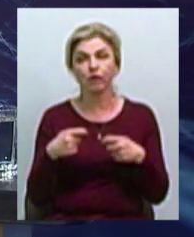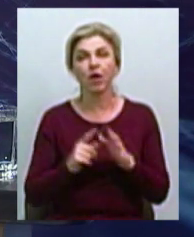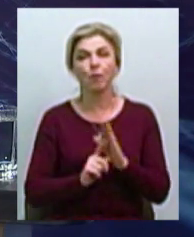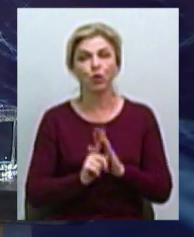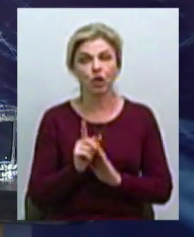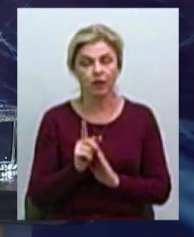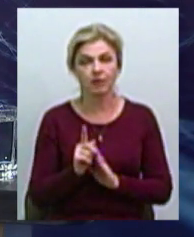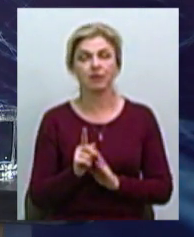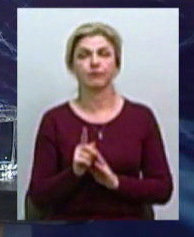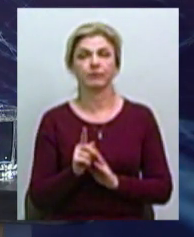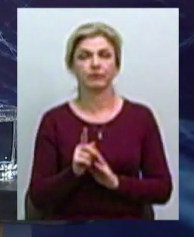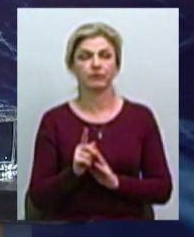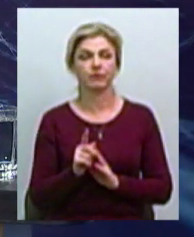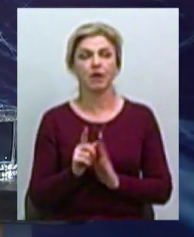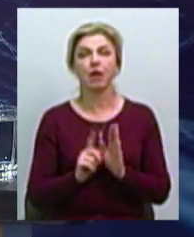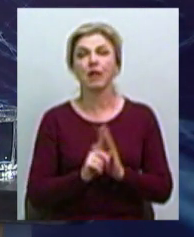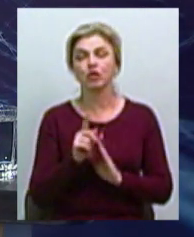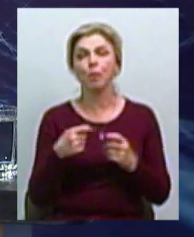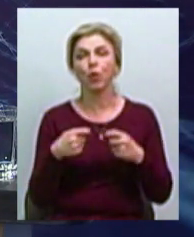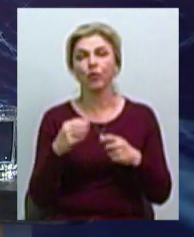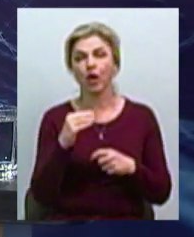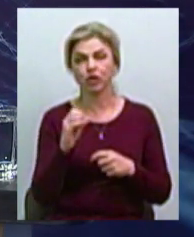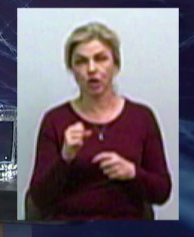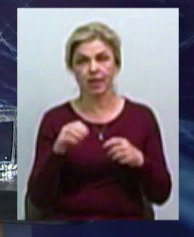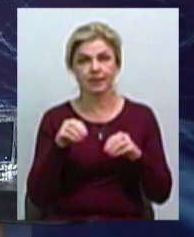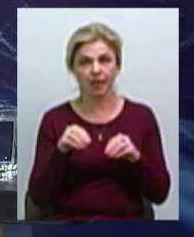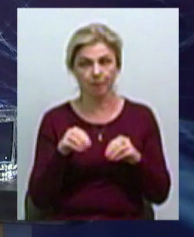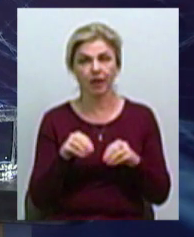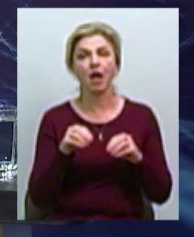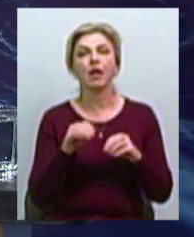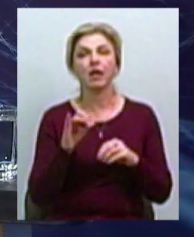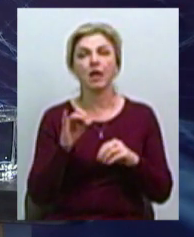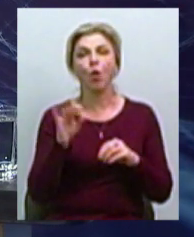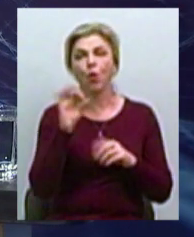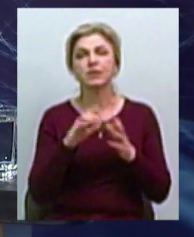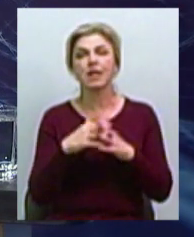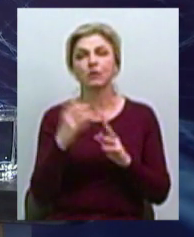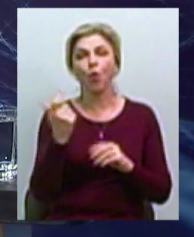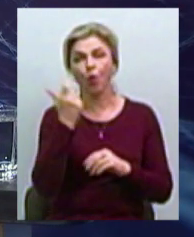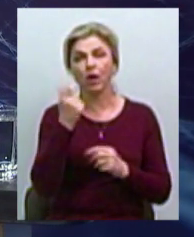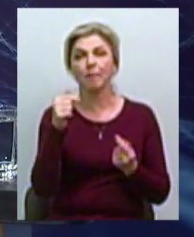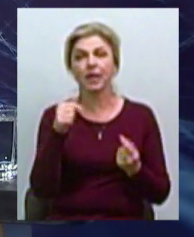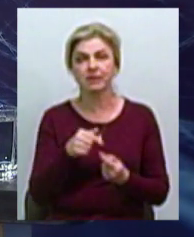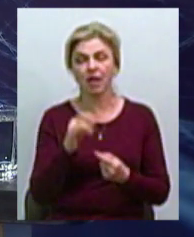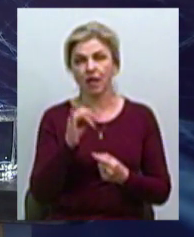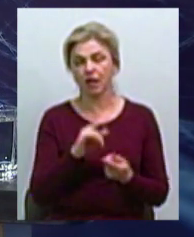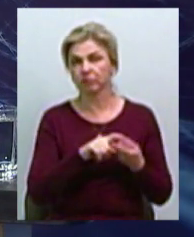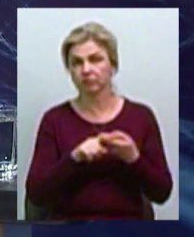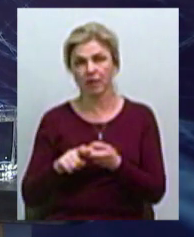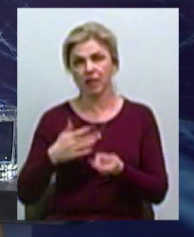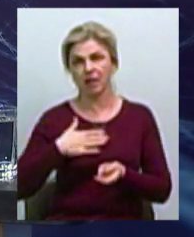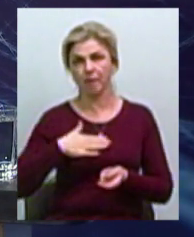почалася, продажа землі сільськогосподарського призначення. І це призвело до не дуже таких приємних